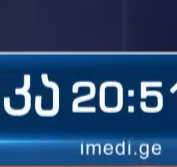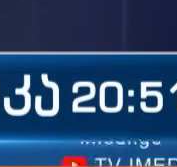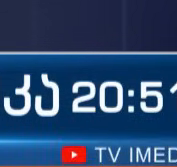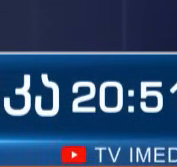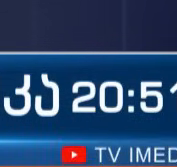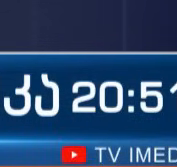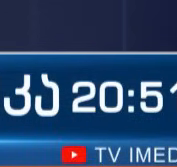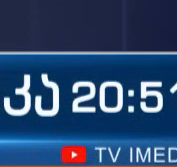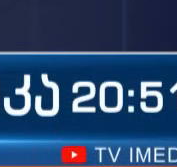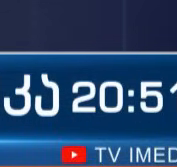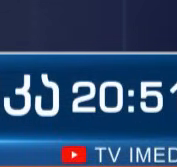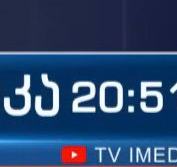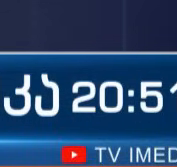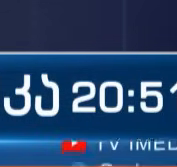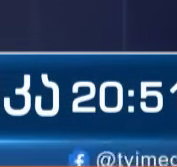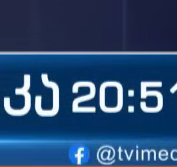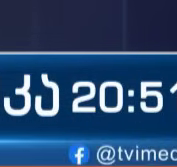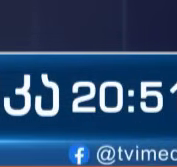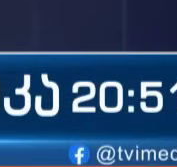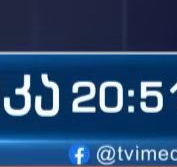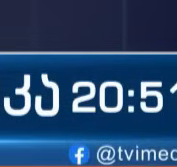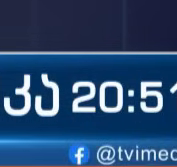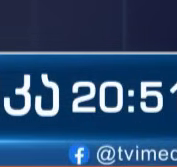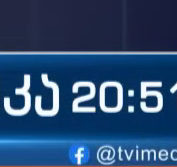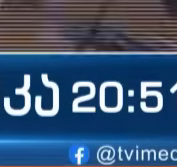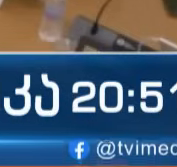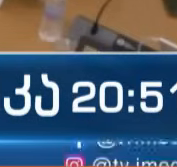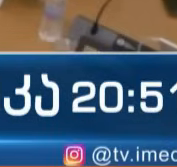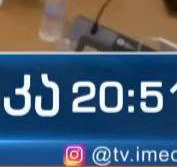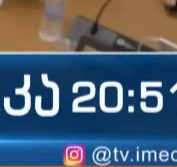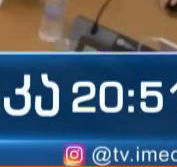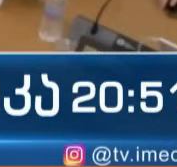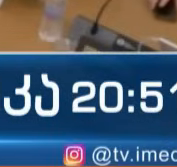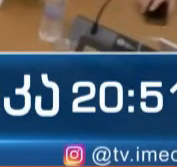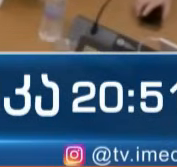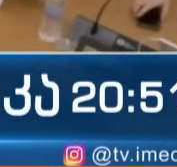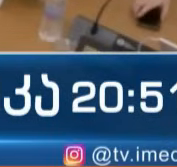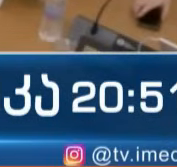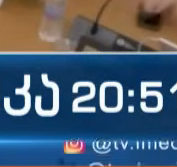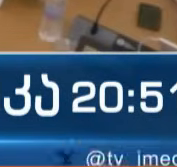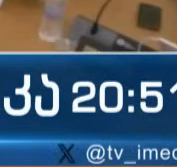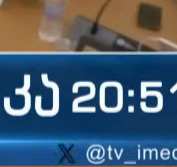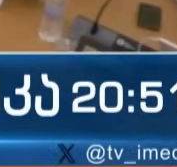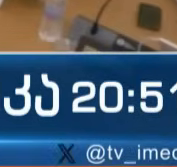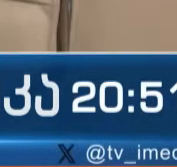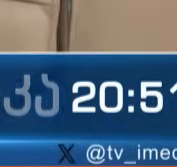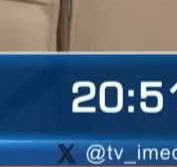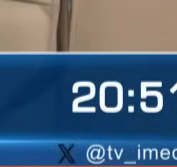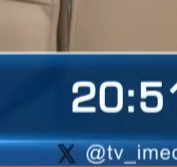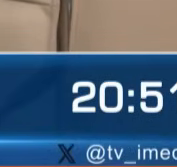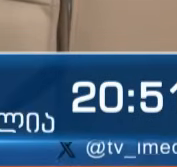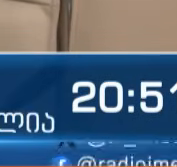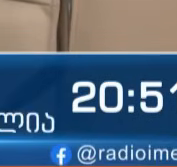tsinaamdeg. Rato mashinebs lelos es siakhle Levan Murchieshvili giambovt. დაპირისპირება ბიუროს ხდომაზე